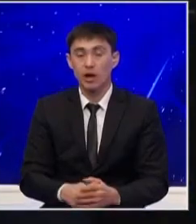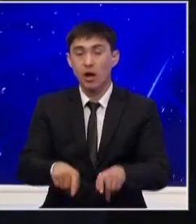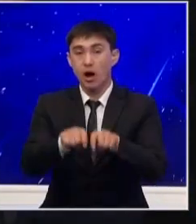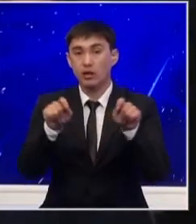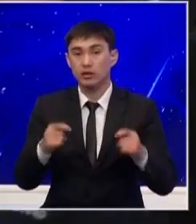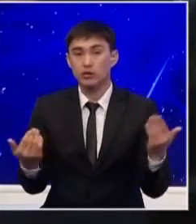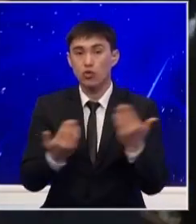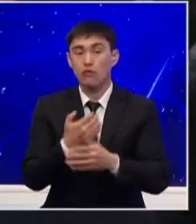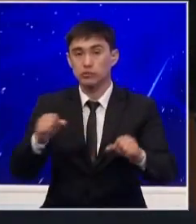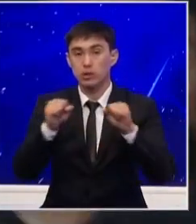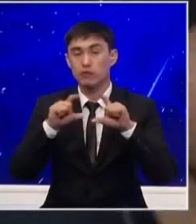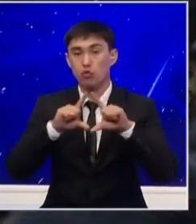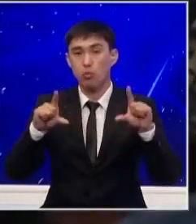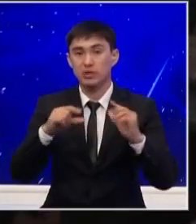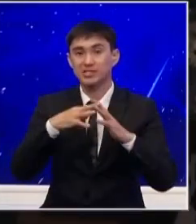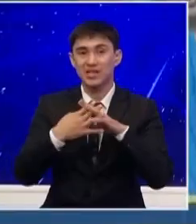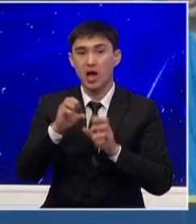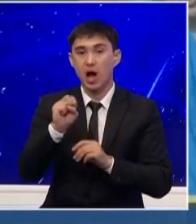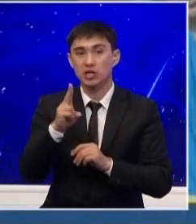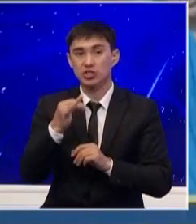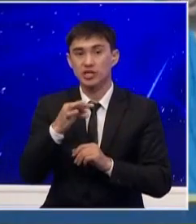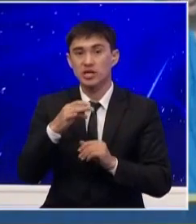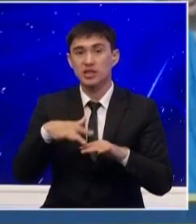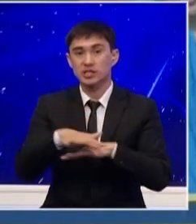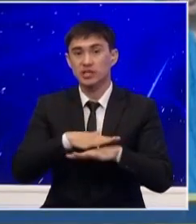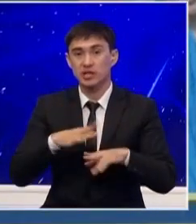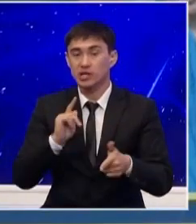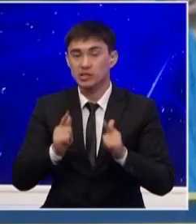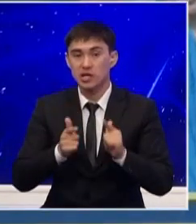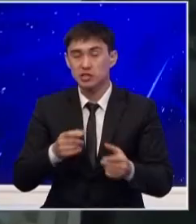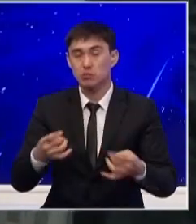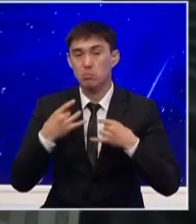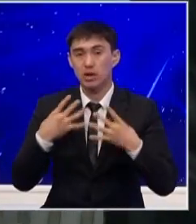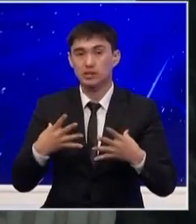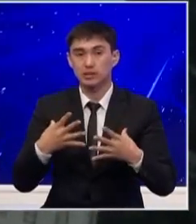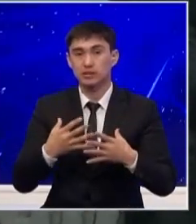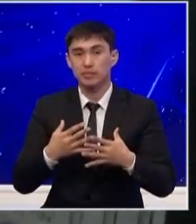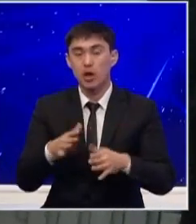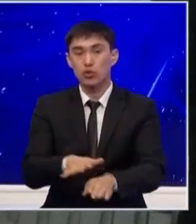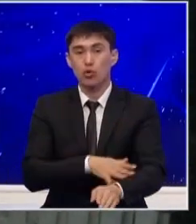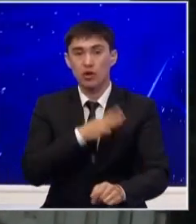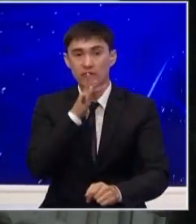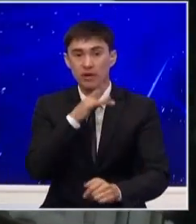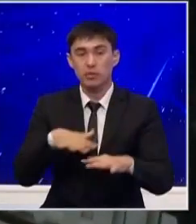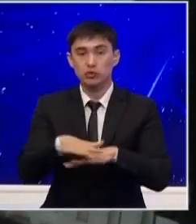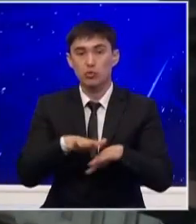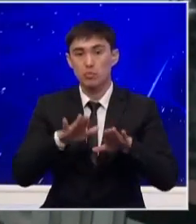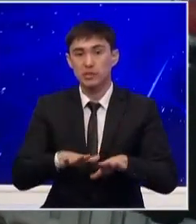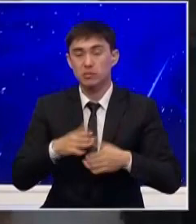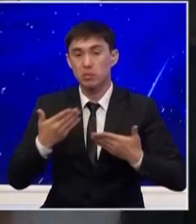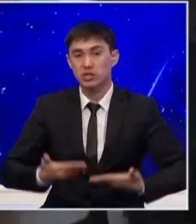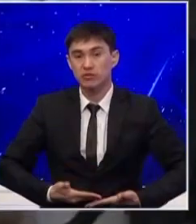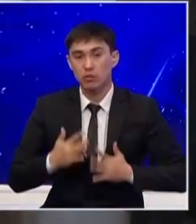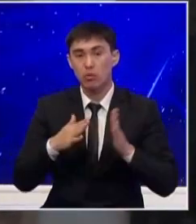Открытие нового спортивного комплекса в селе Акши для местного населения стало настоящим праздником. Долгое время в населенном пункте, где